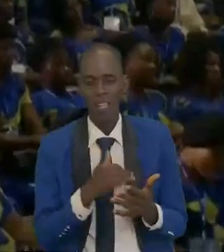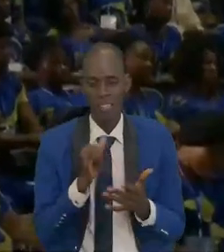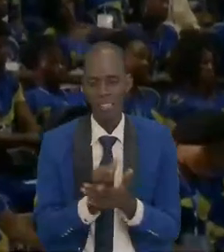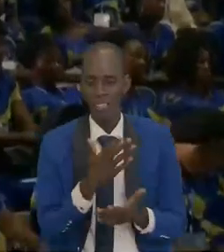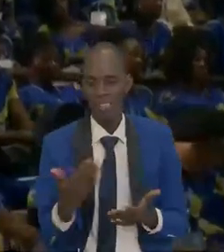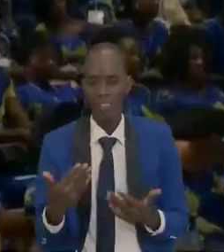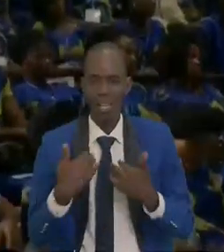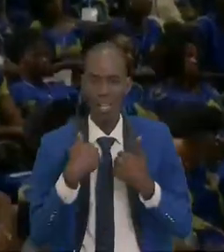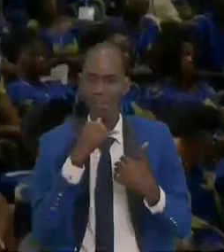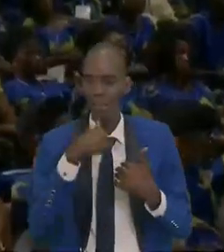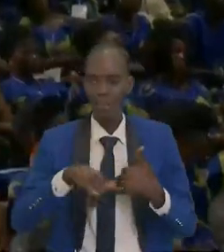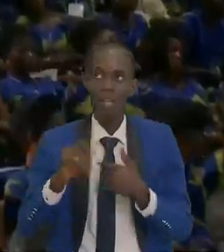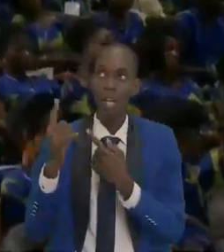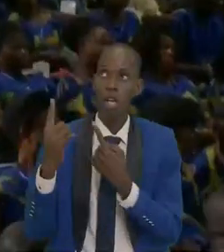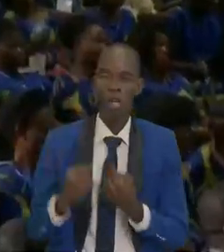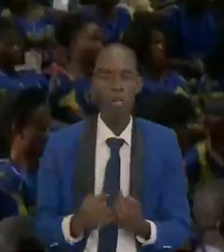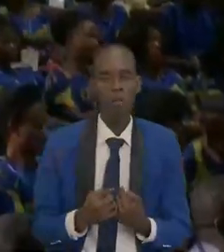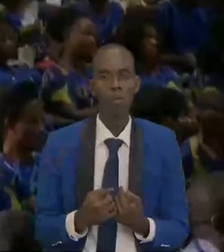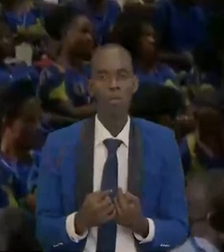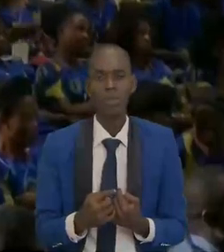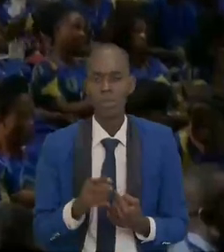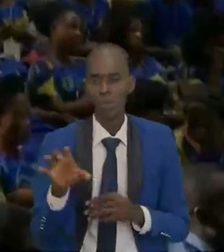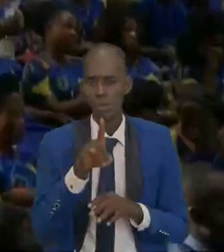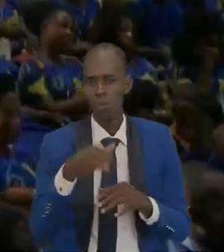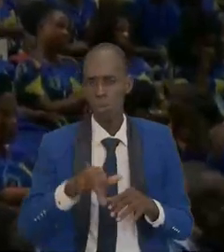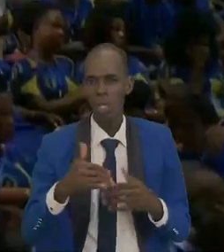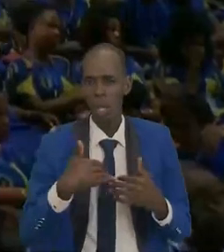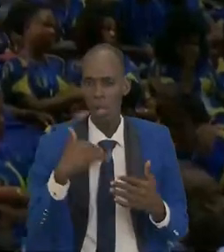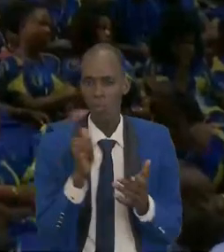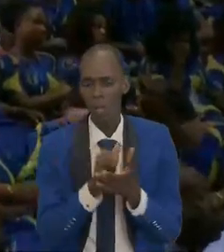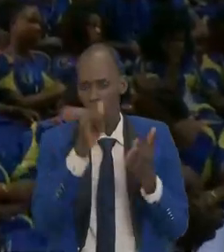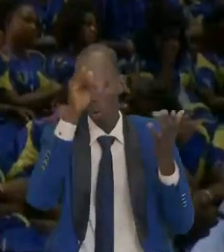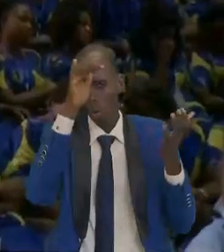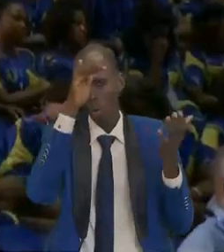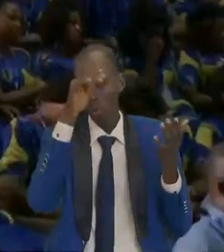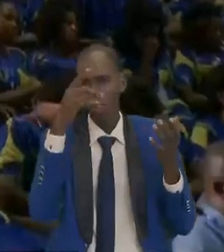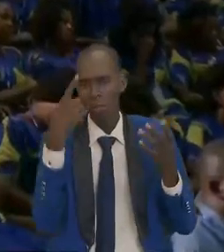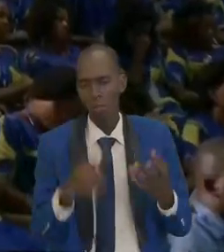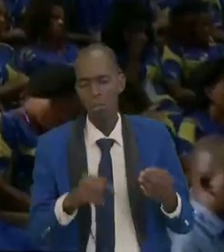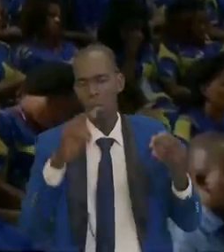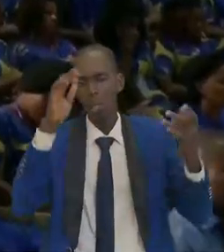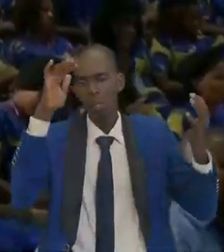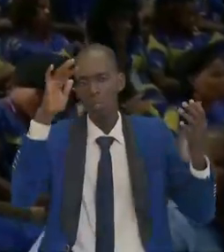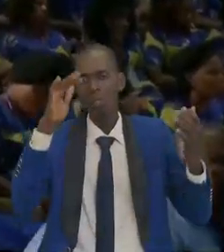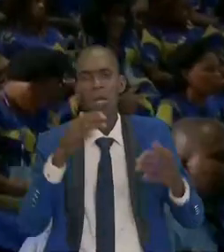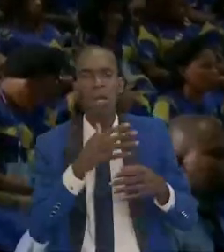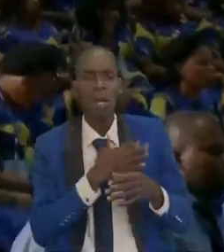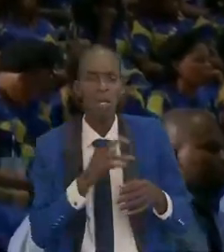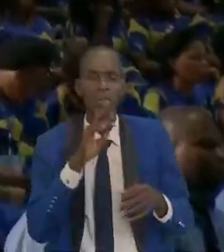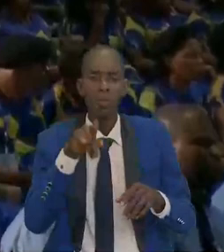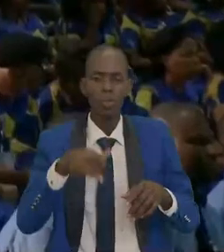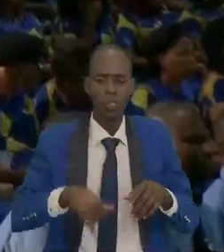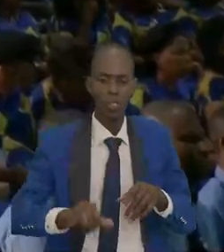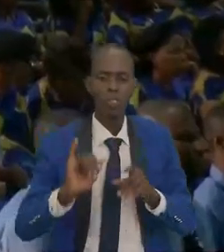Et cette chose n'est toujours pas venue. Est-ce que tu as encore l'espoir, l'attente? Est-ce que tu